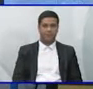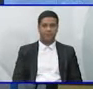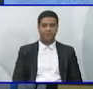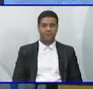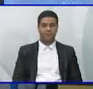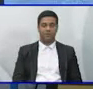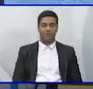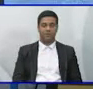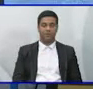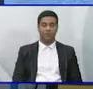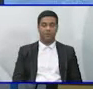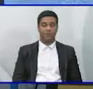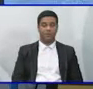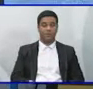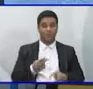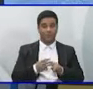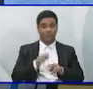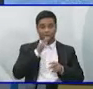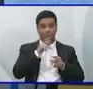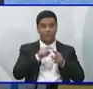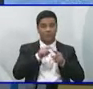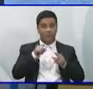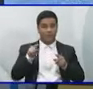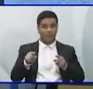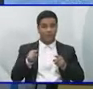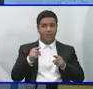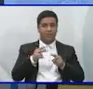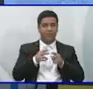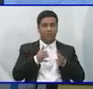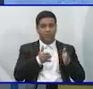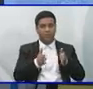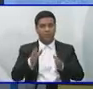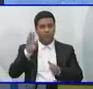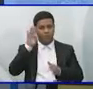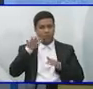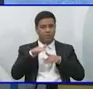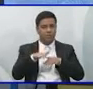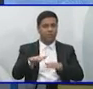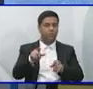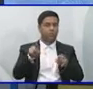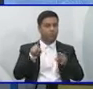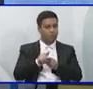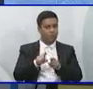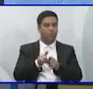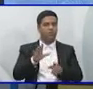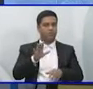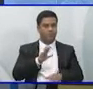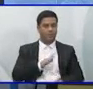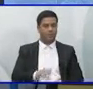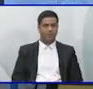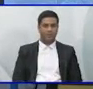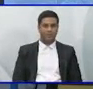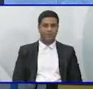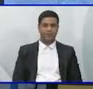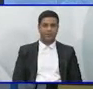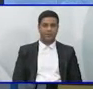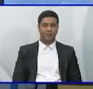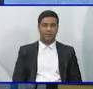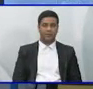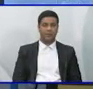aytishimiz mumkin. Bu davrda hattoki kanallar va sug'orish inshootlari ham qurilgan.